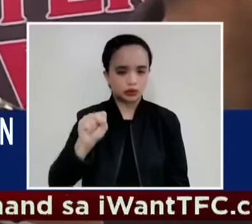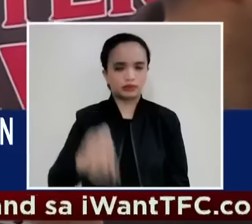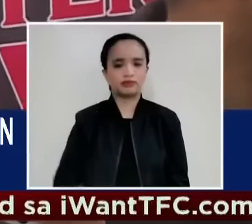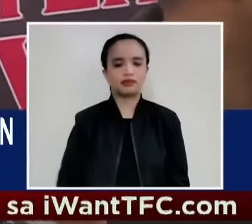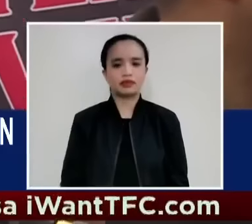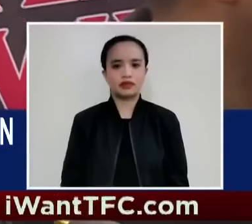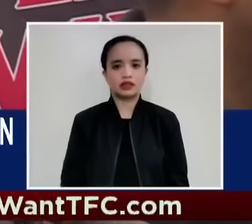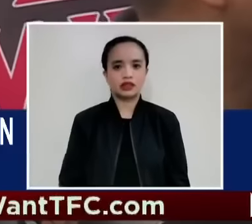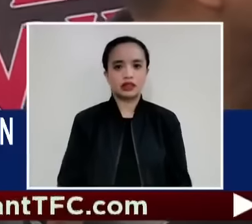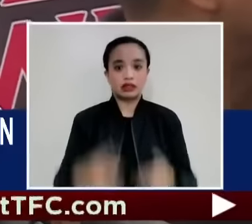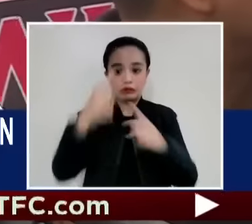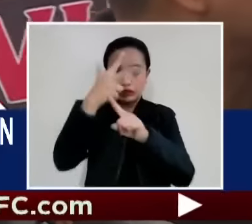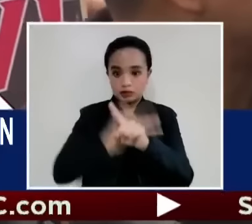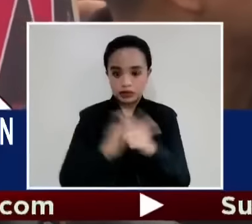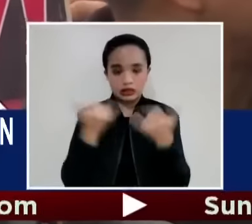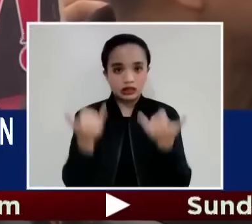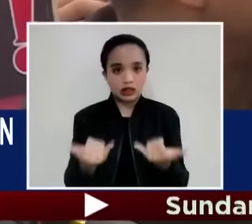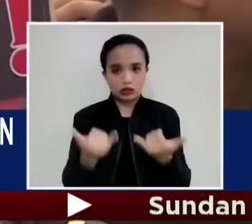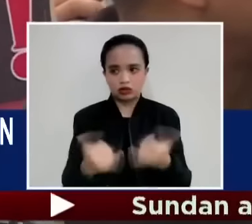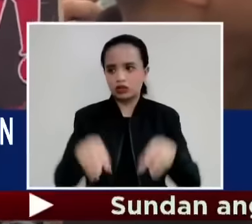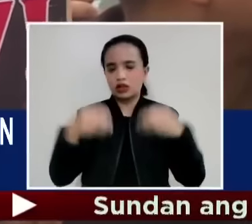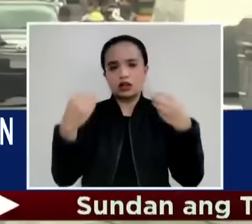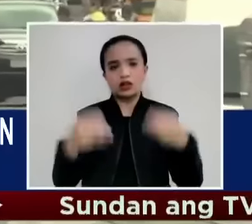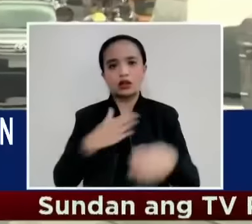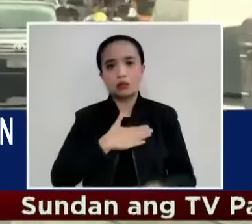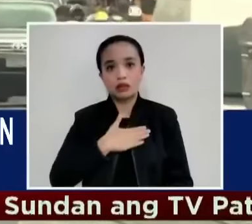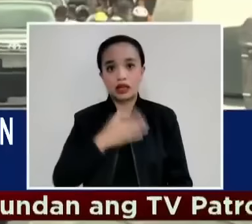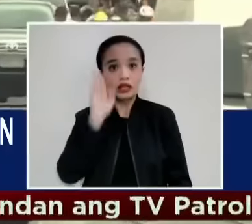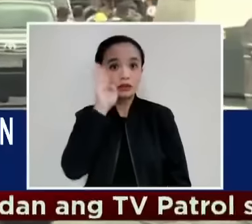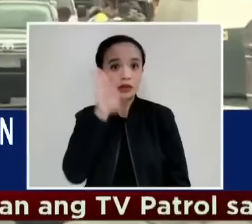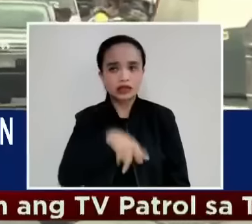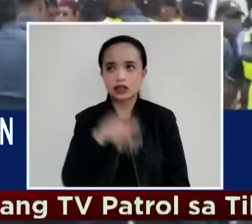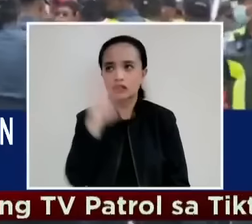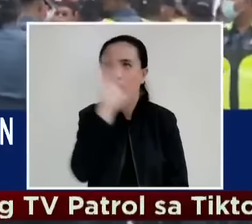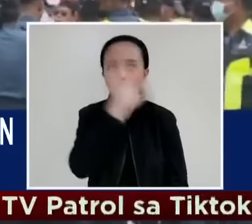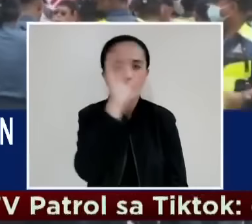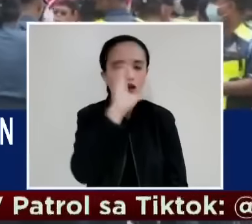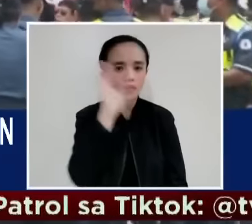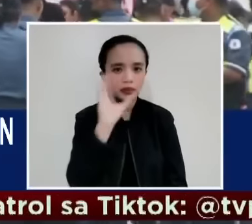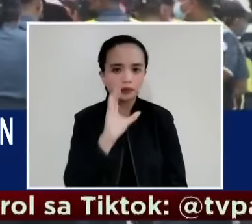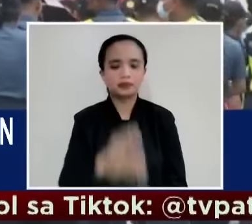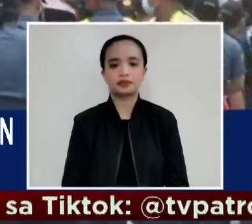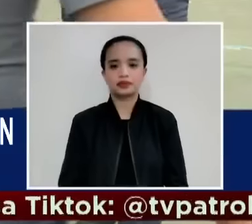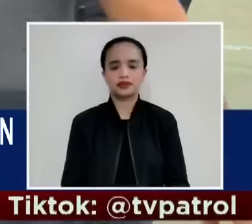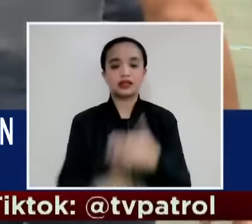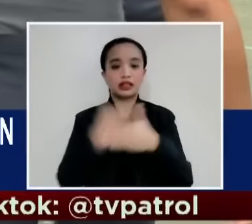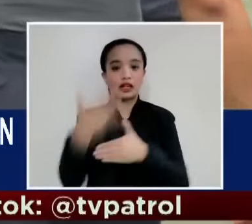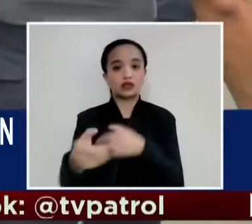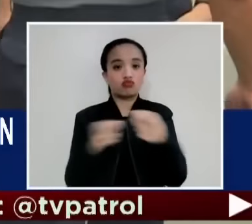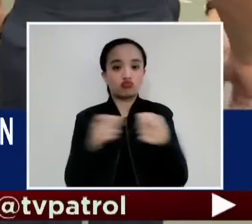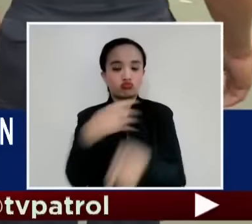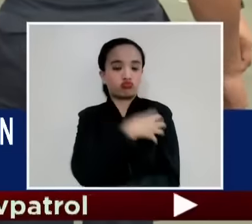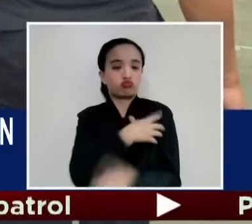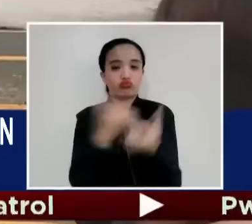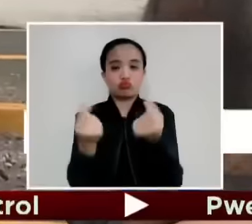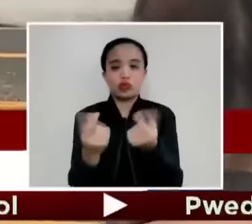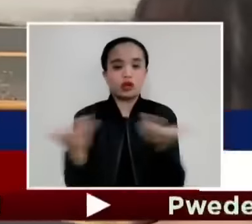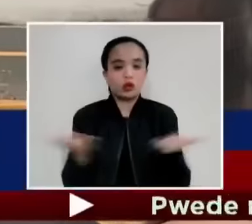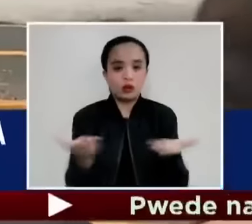Magtatatlong buwan na po na nawawala ang aking kapatid. Maximum tolerance naman ang pinairal ng mga pulis sa mga